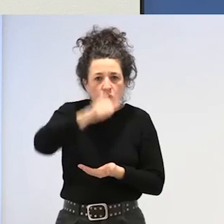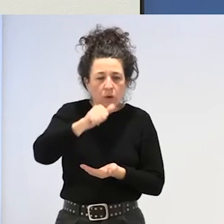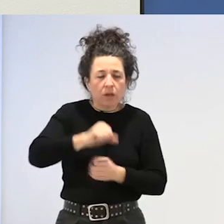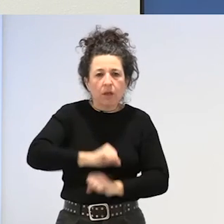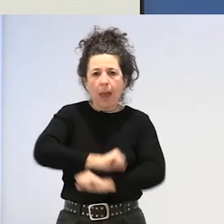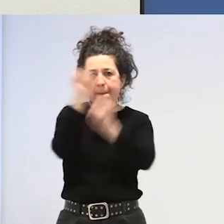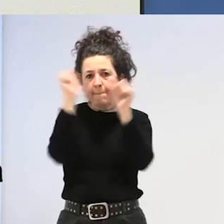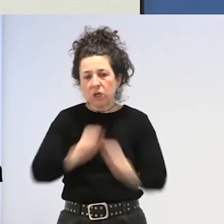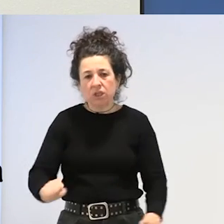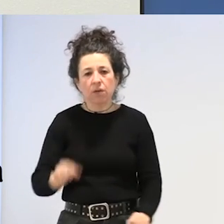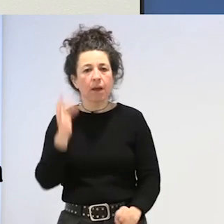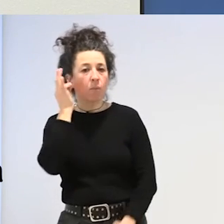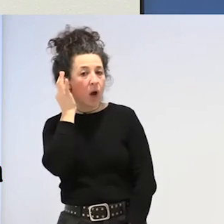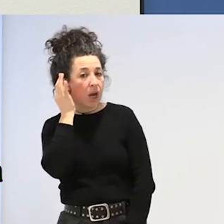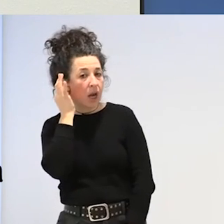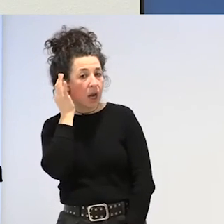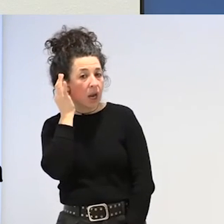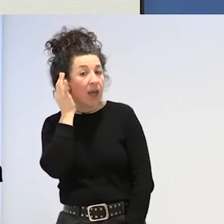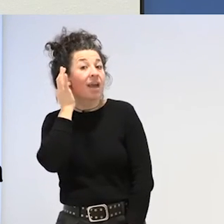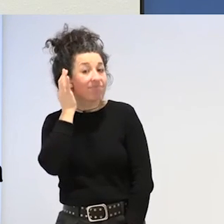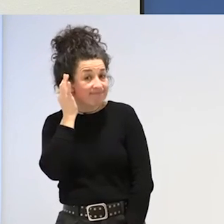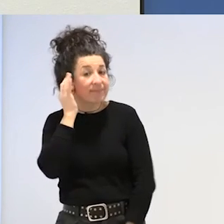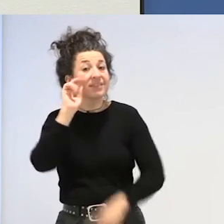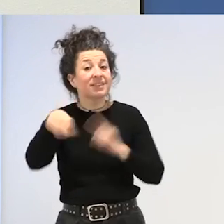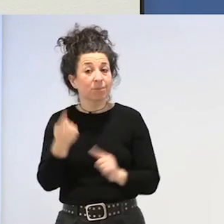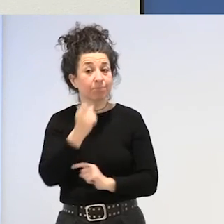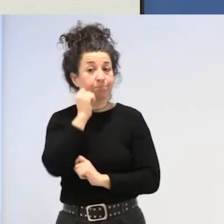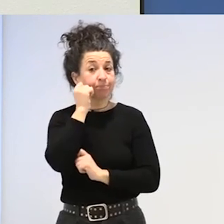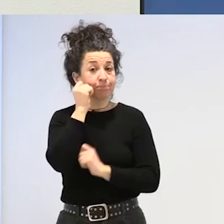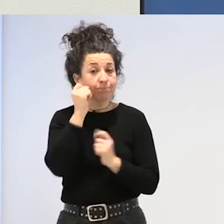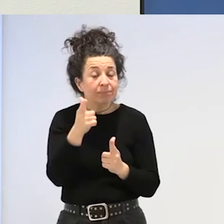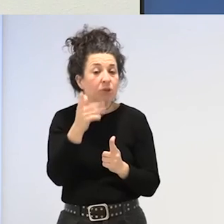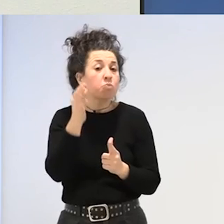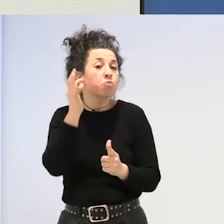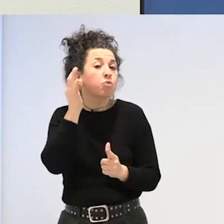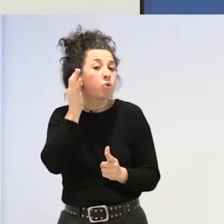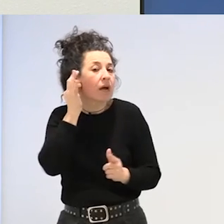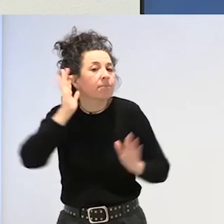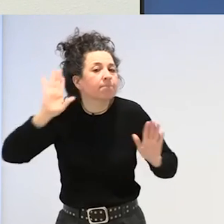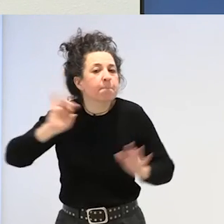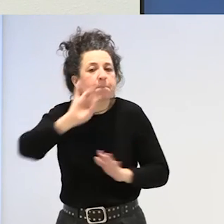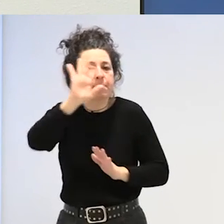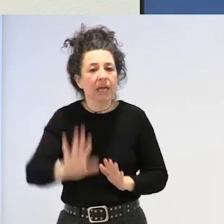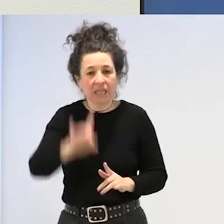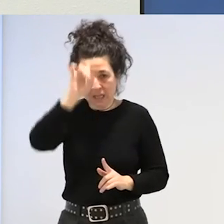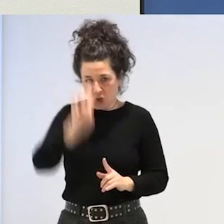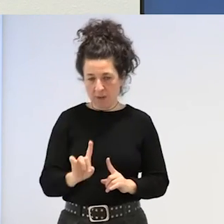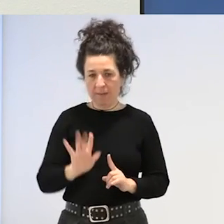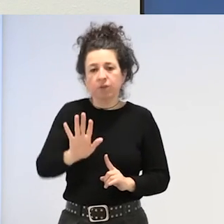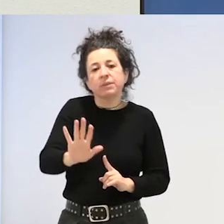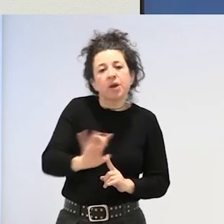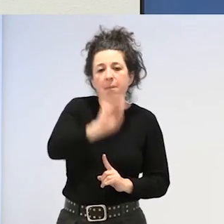izatea. Eta gero emakume bat zela ikusi zen, printzipioz, ez dakigu, baina,